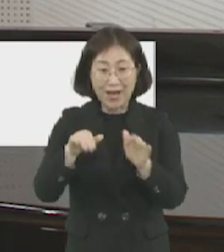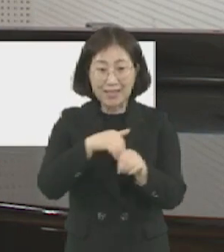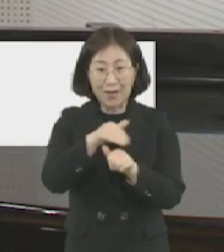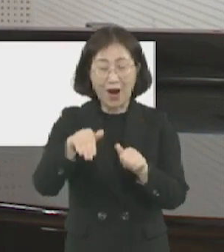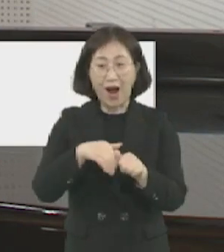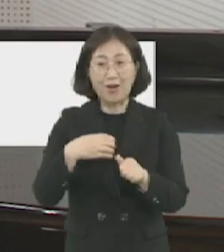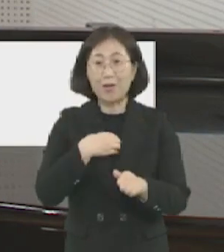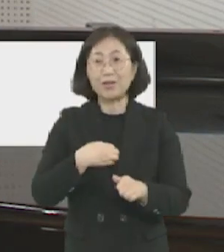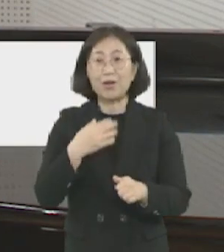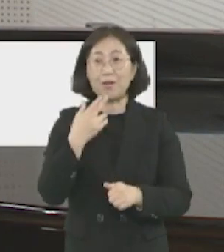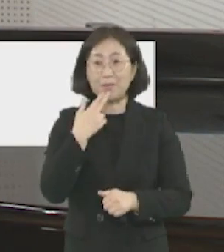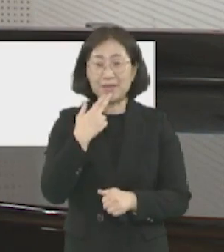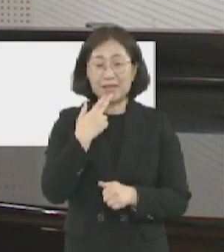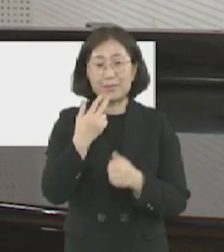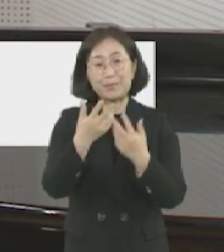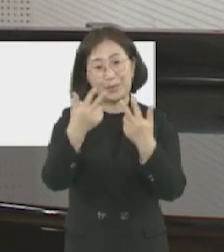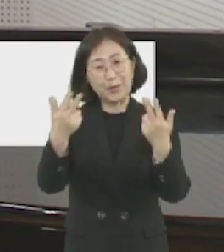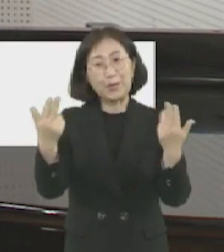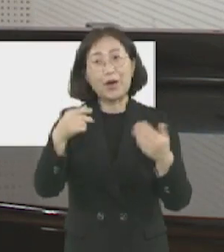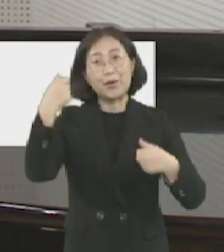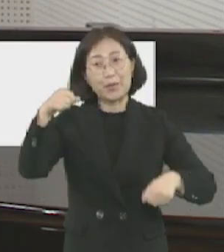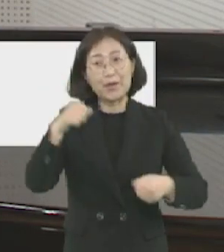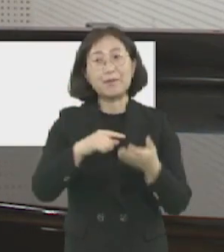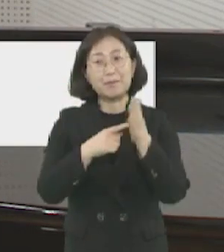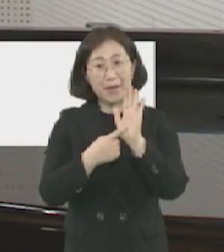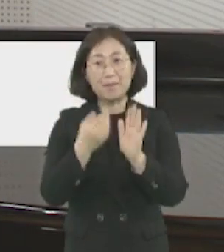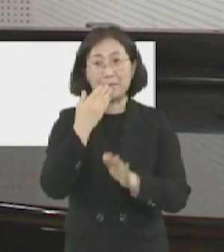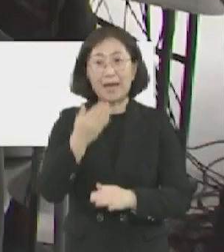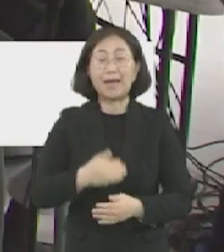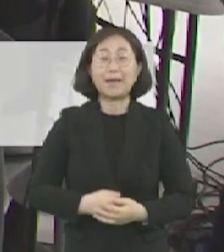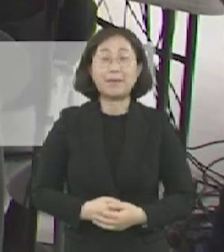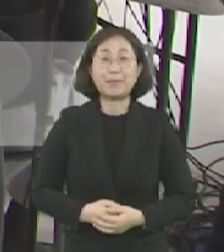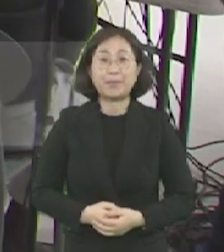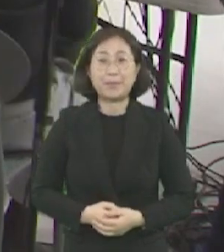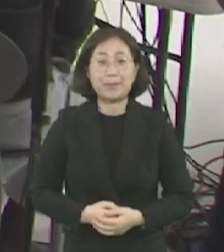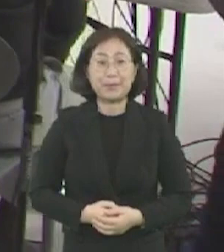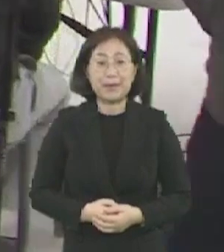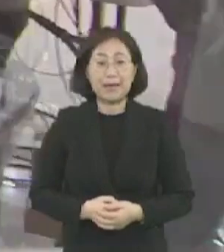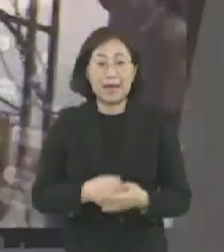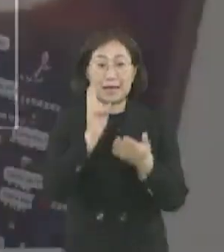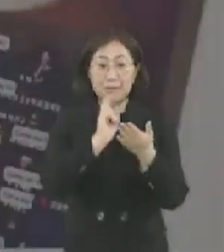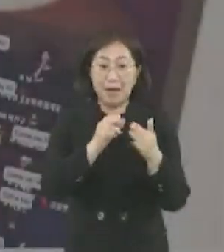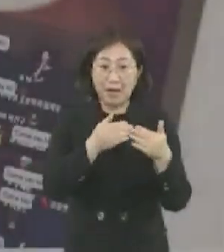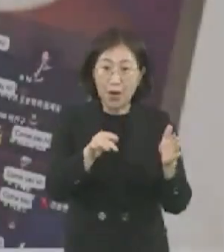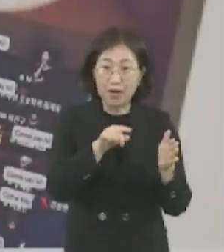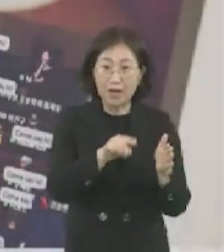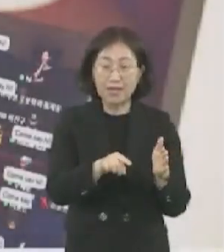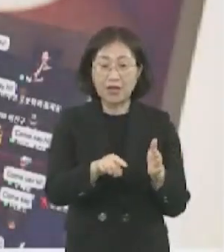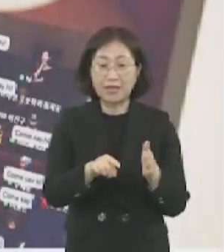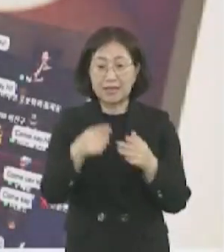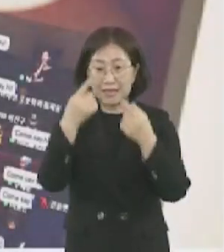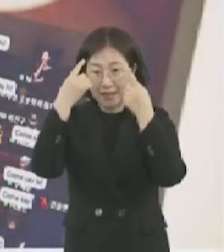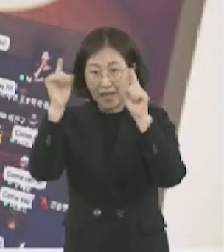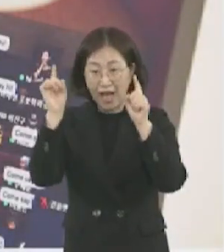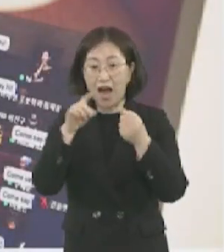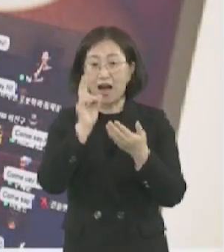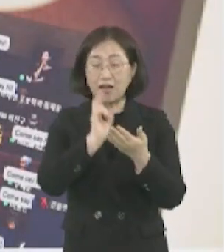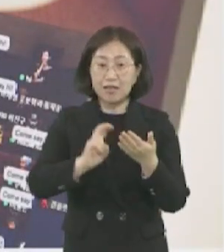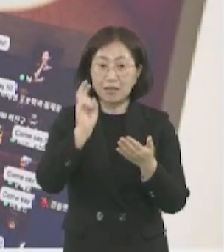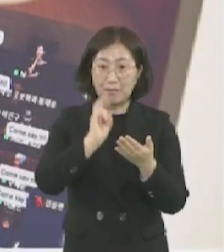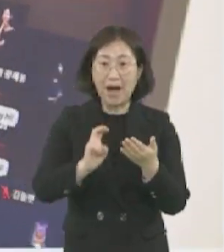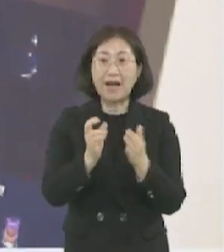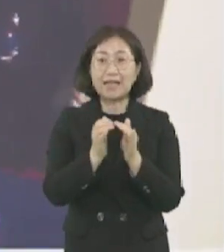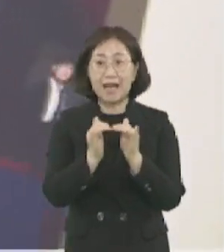할 수 있을 것 같아서 그런 점에 있어서 참 의미가 있다고 생각합니다. 음악관 내에서는 이 대학 음악교육과